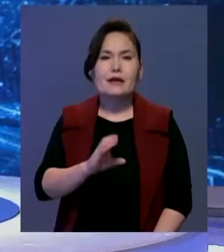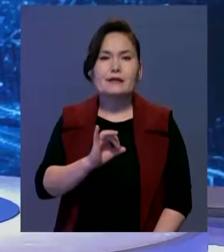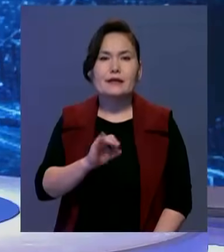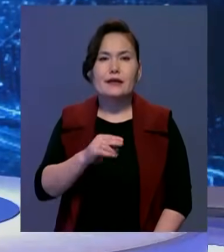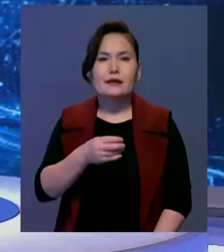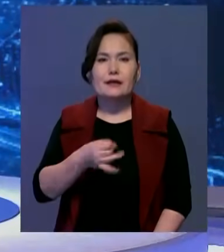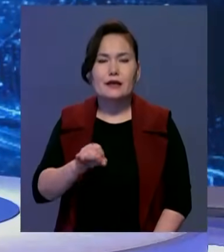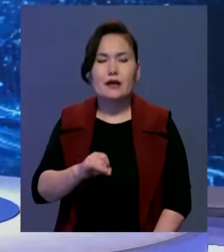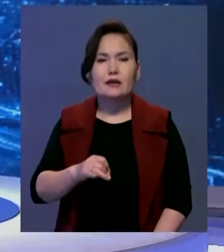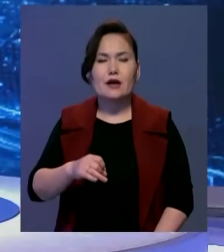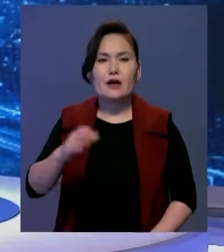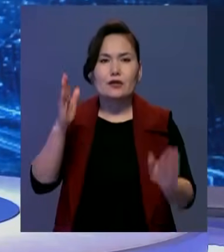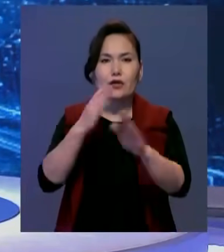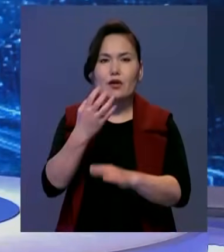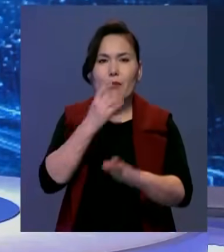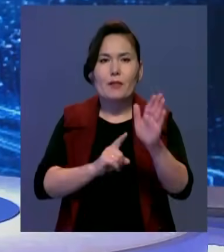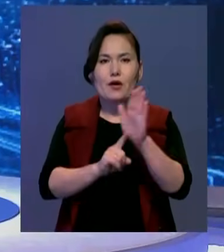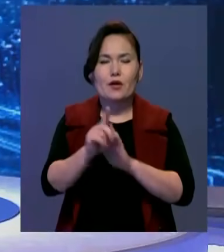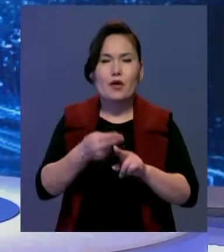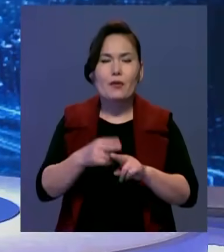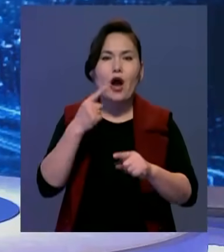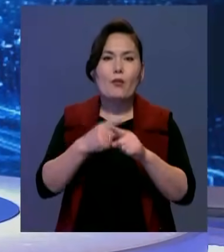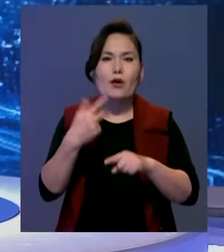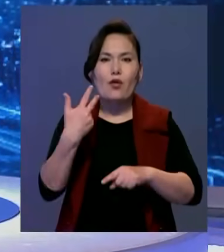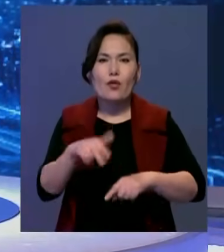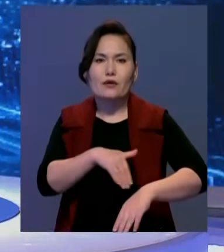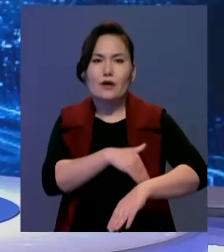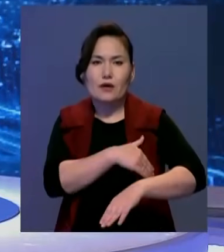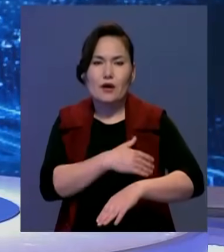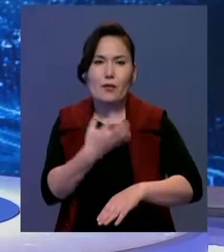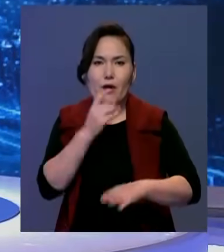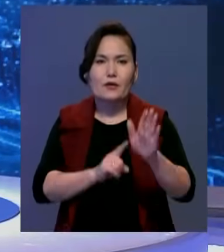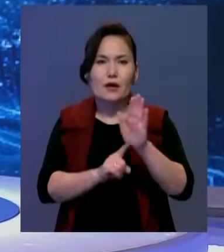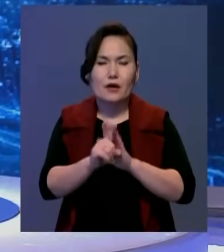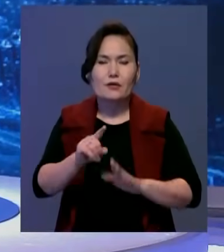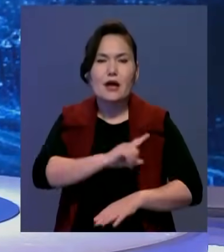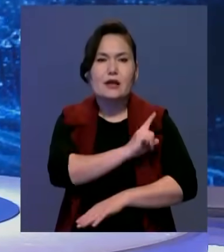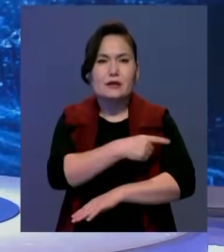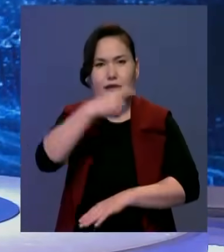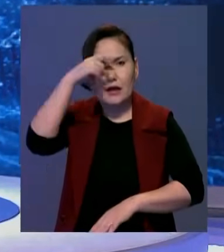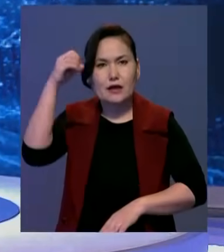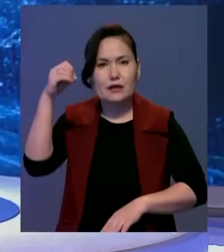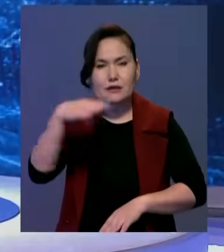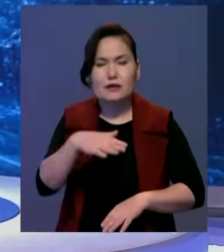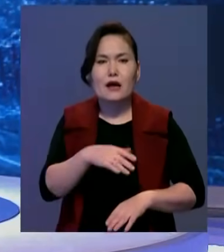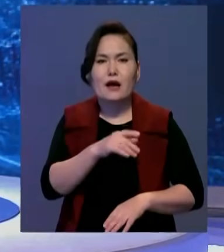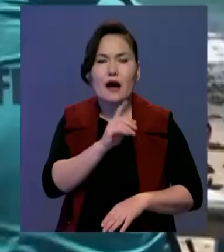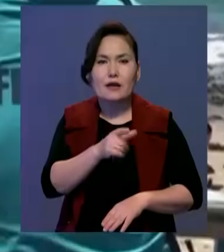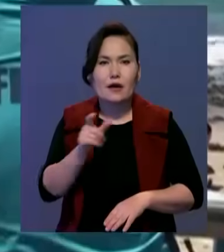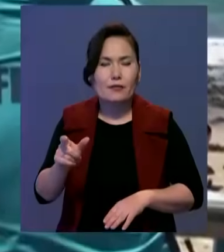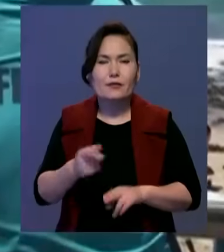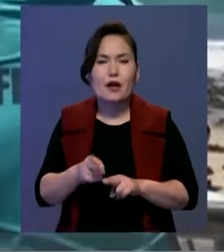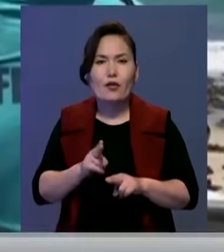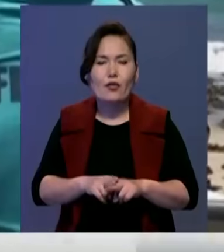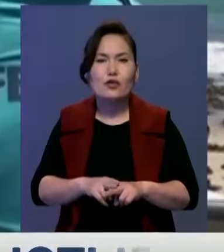Сиднейде күн ысыды. Температура көрсеткіші плюс 30 градусқа жеткен. Аптаптан саяз деген адамдар өзен судан шығар емес.